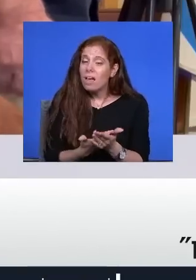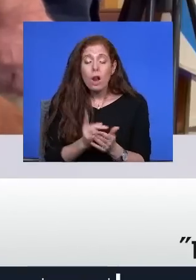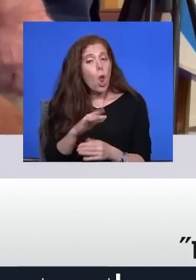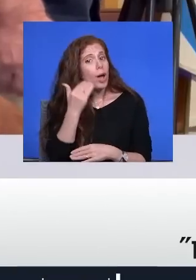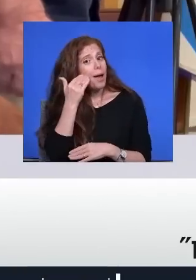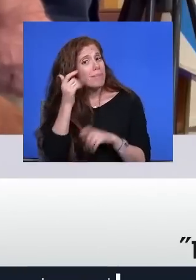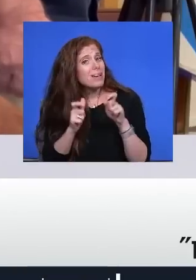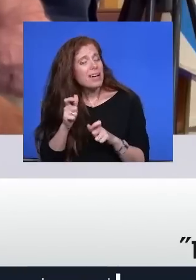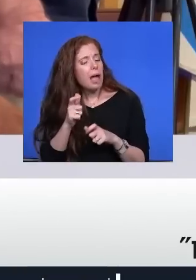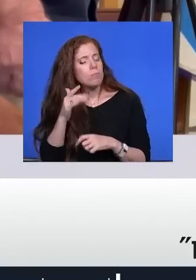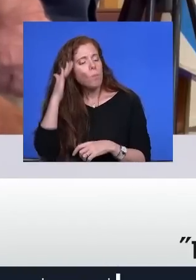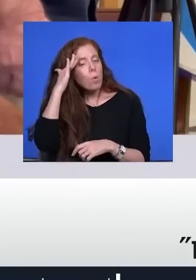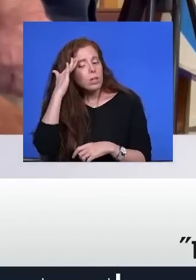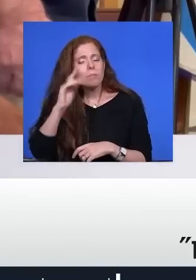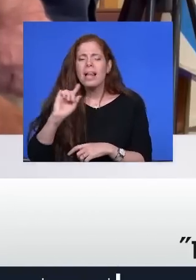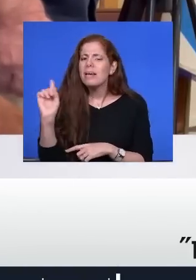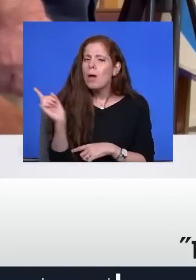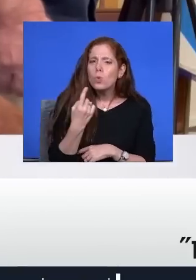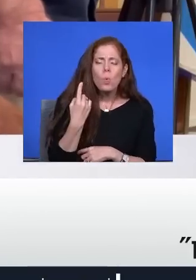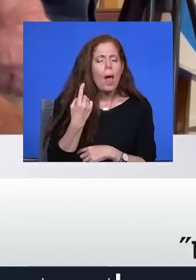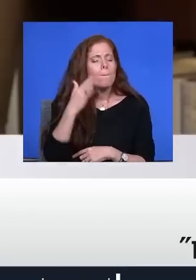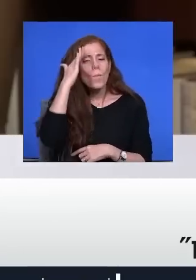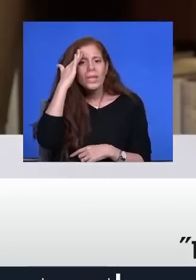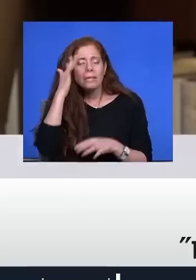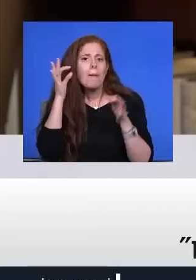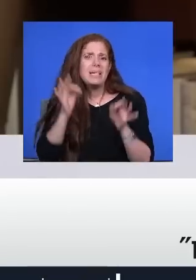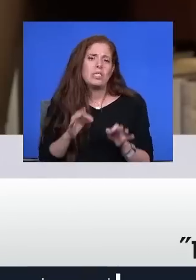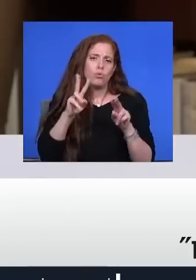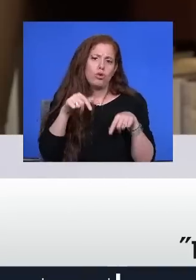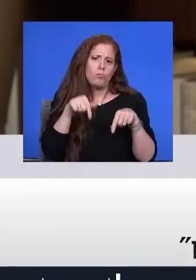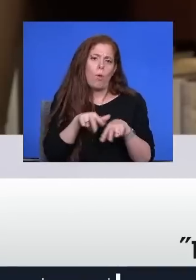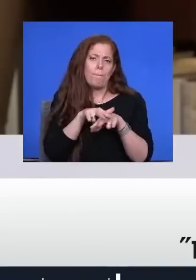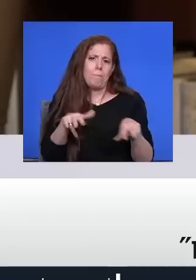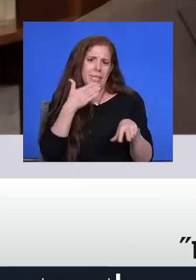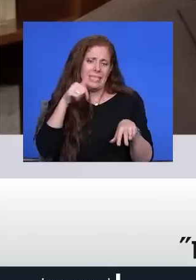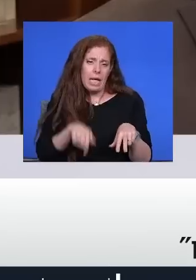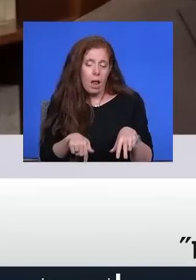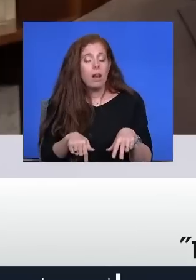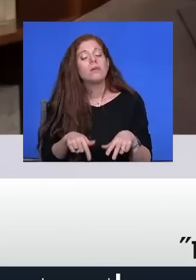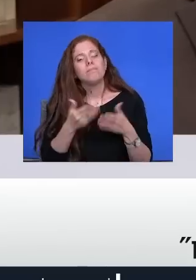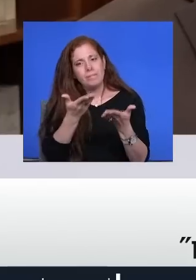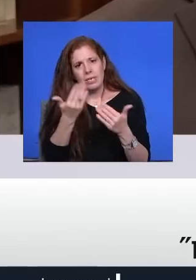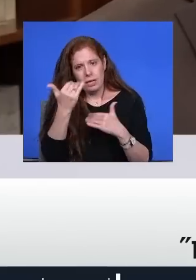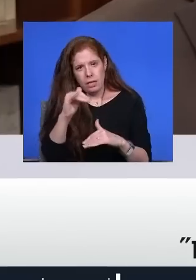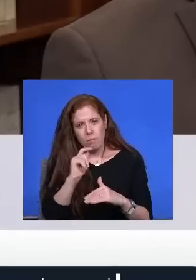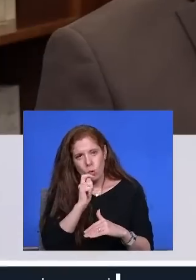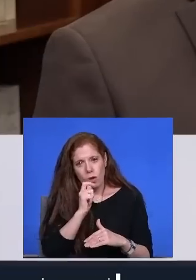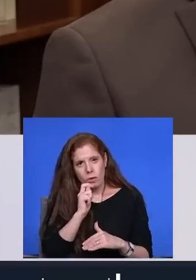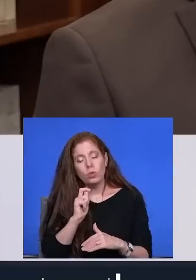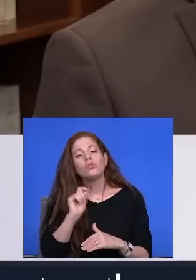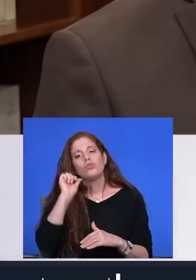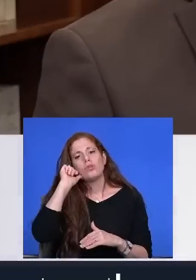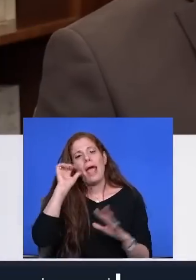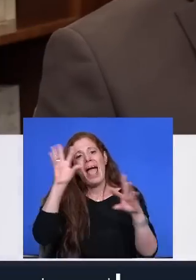כמעט כל ידידינו מוטרדים מהמציאות שמתרחשת כאן בישראל. וזה כנראה אומר דרשני, הנה קטע מתוך הרעיון ששודר במלואו